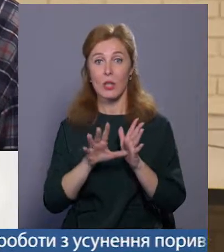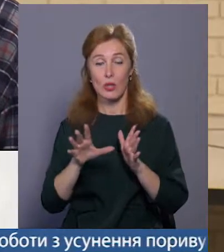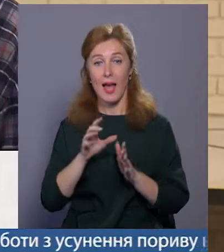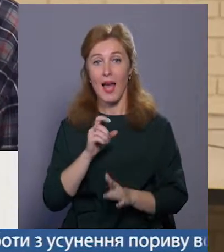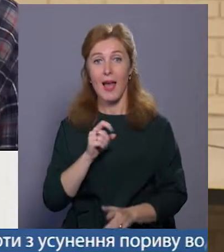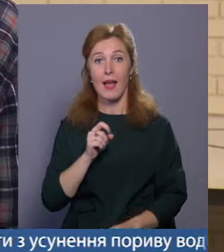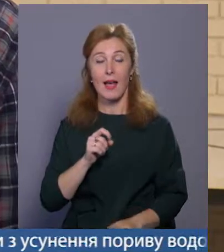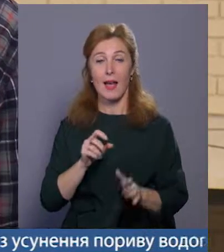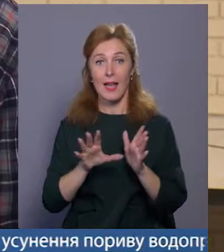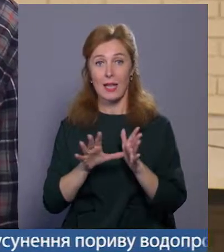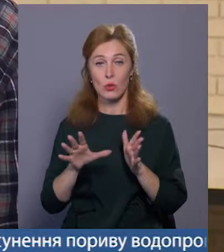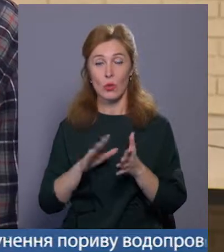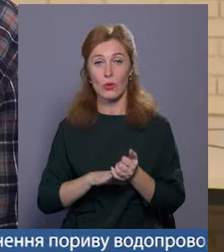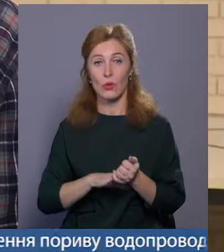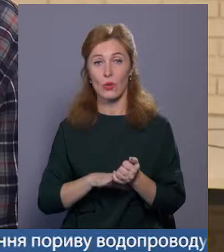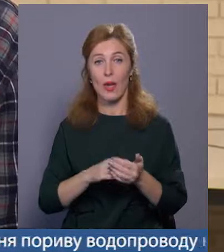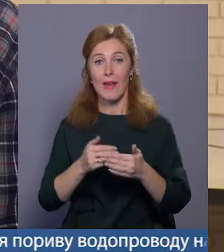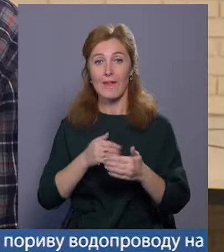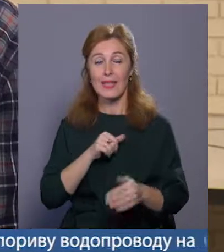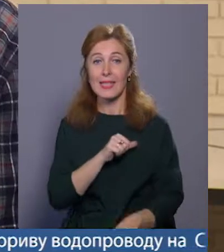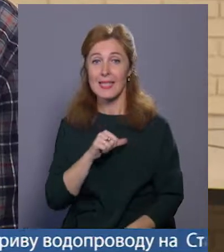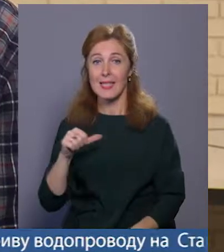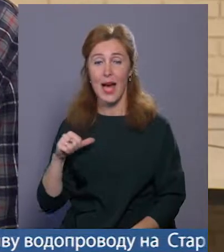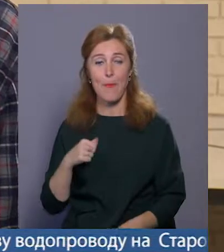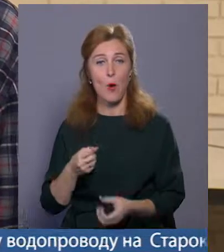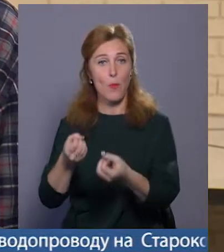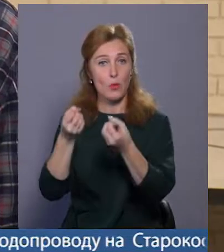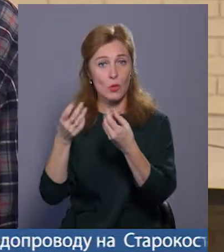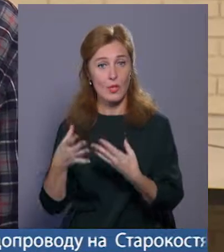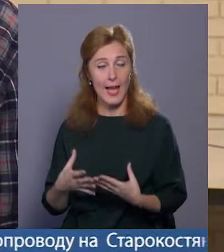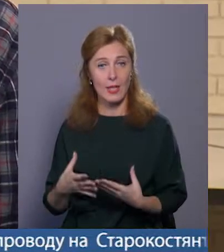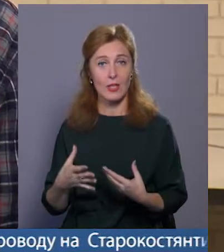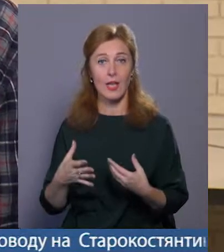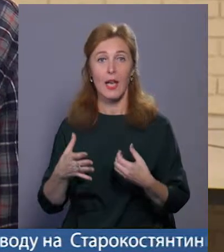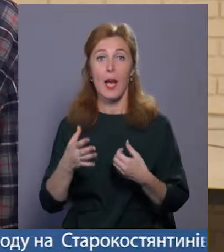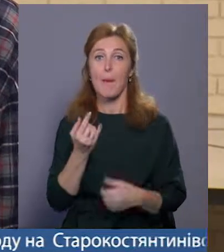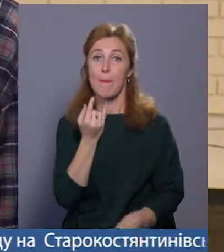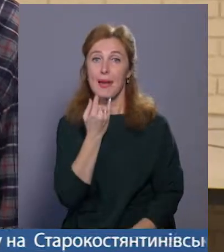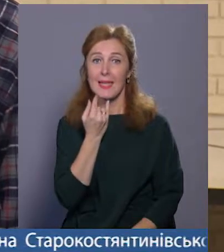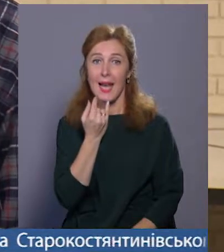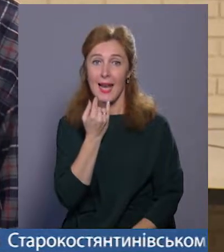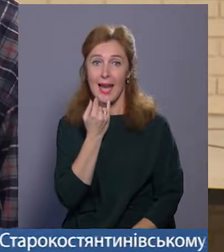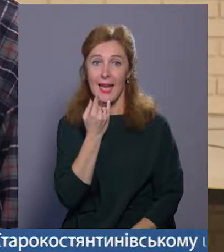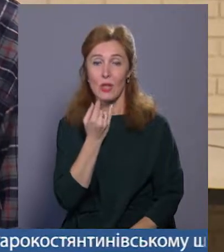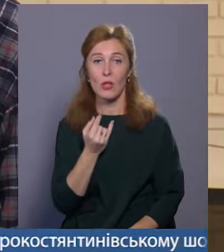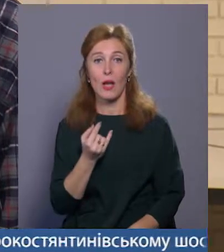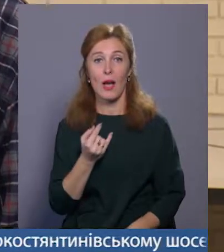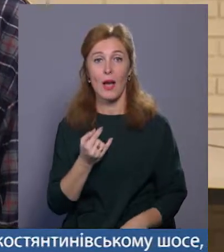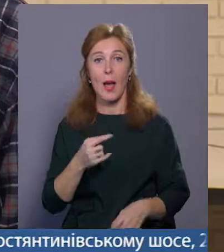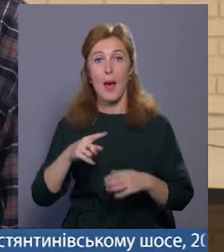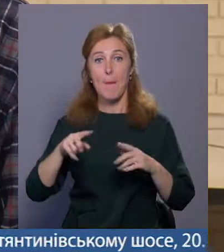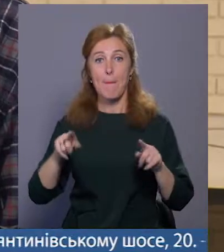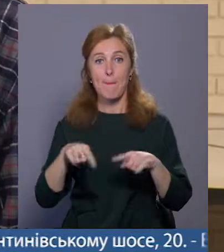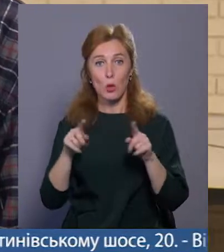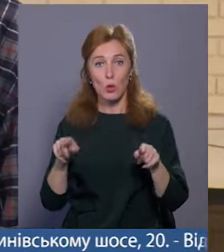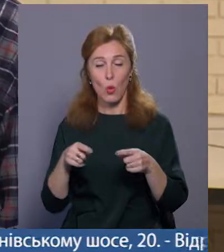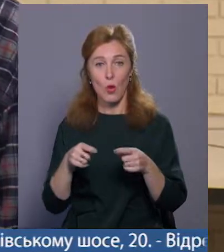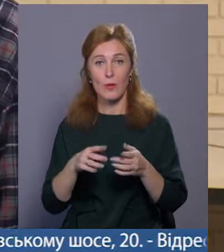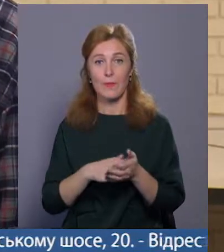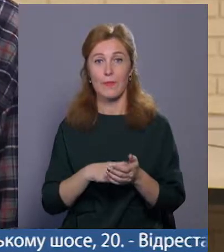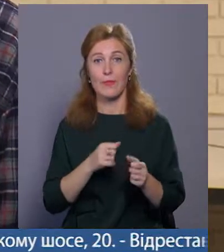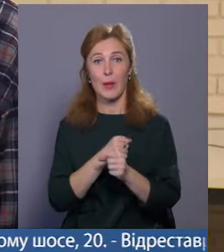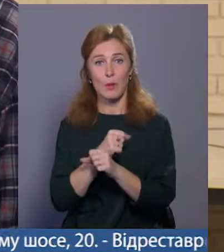займатися електронікою від самого простенького, від самих простеньких батарейок, моторчиків самих простеньких, і